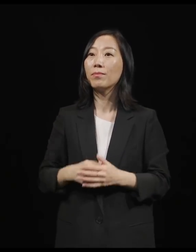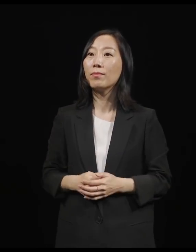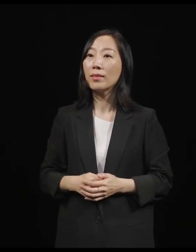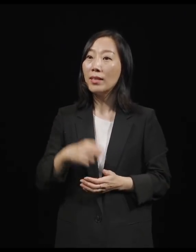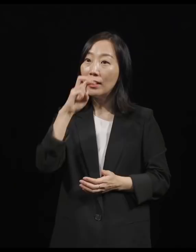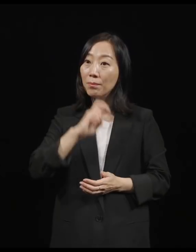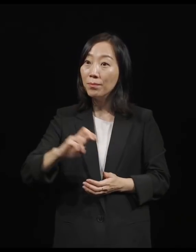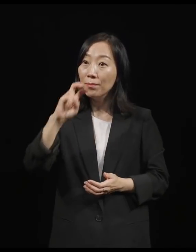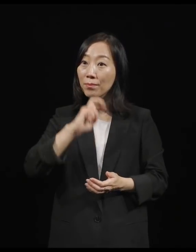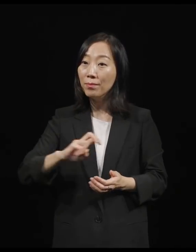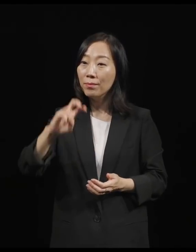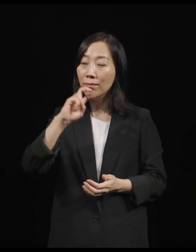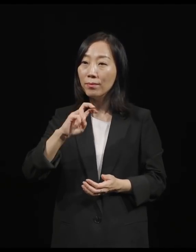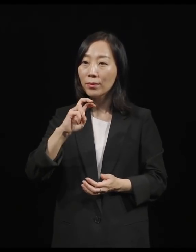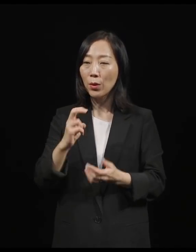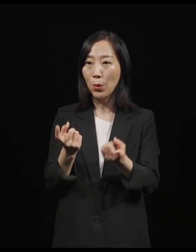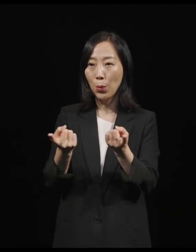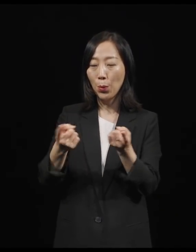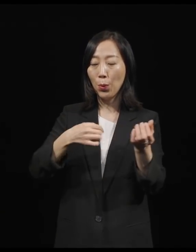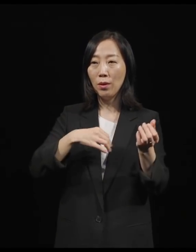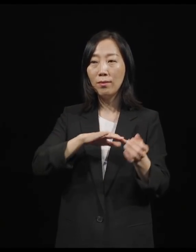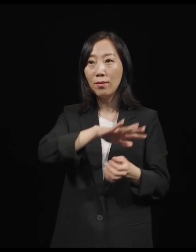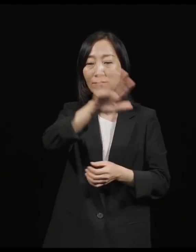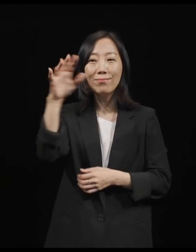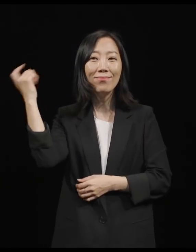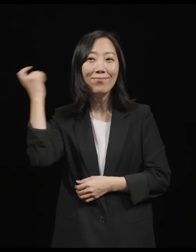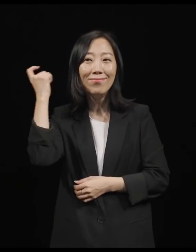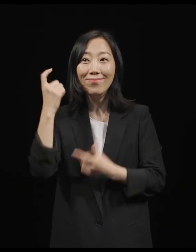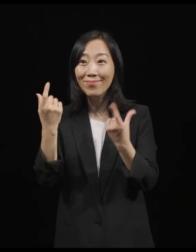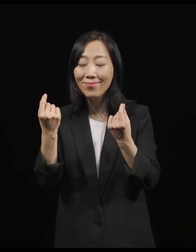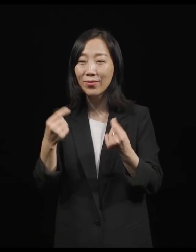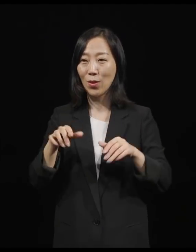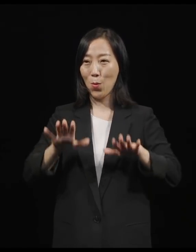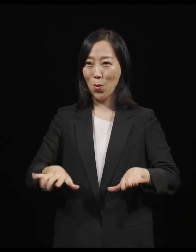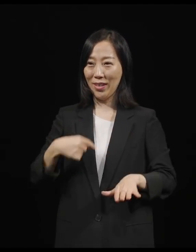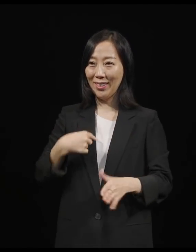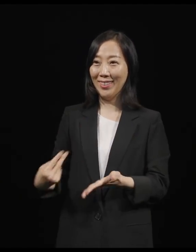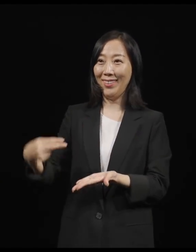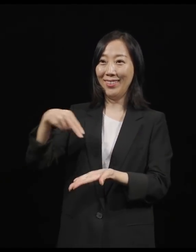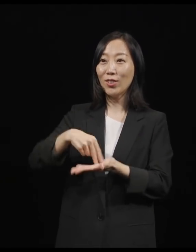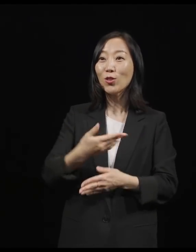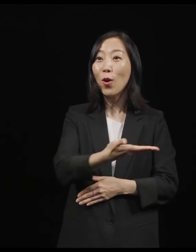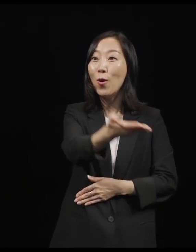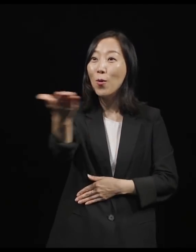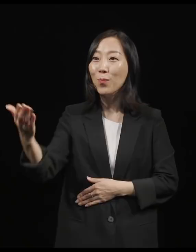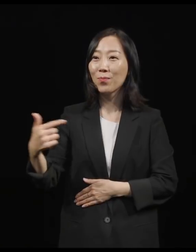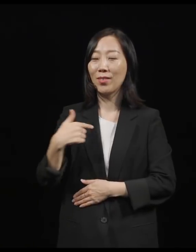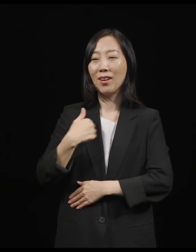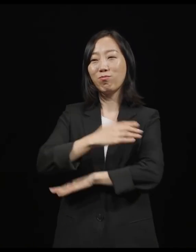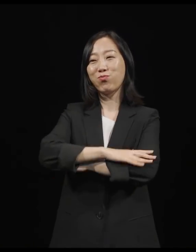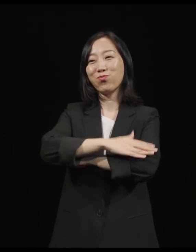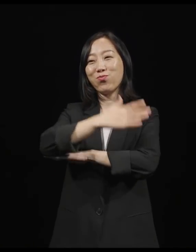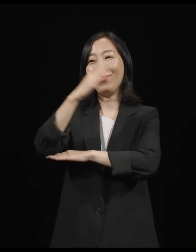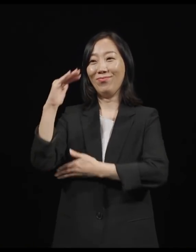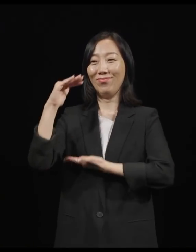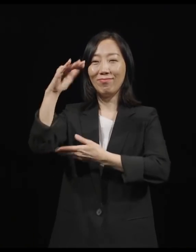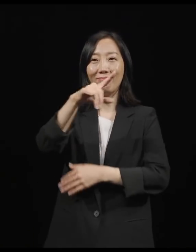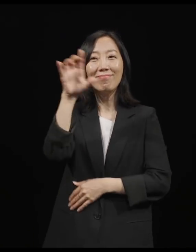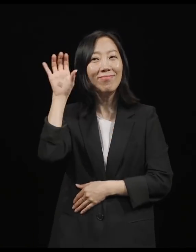누군가 그 소리를 들어야 됩니다. 오늘 이 자리에서는 여러분이 제 이야기를 들어주고 계십니다.